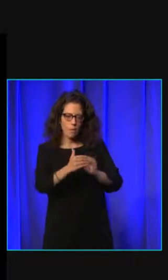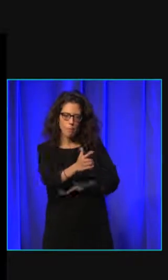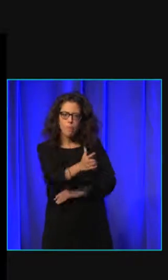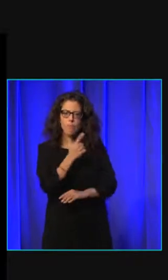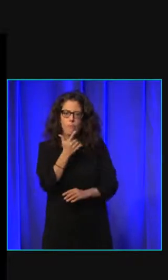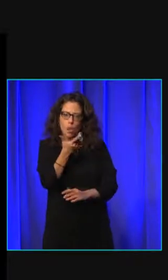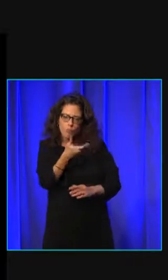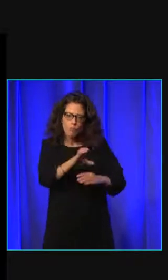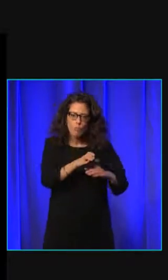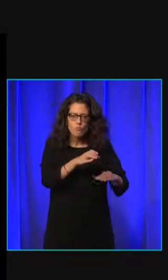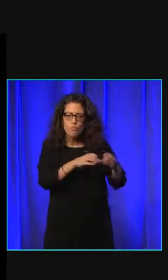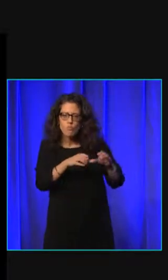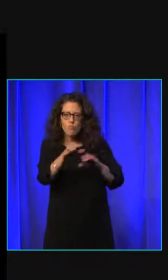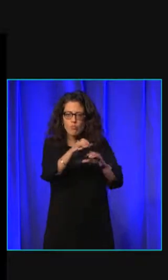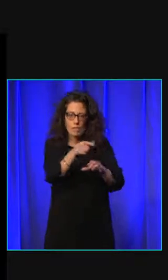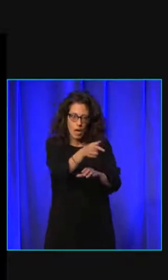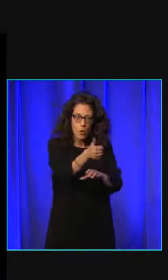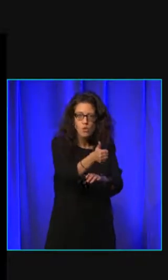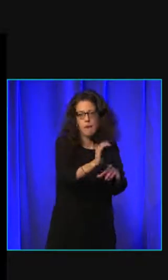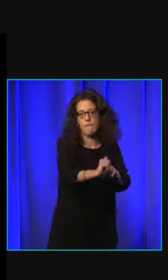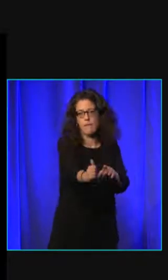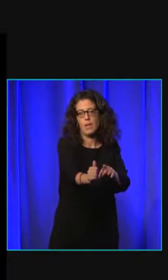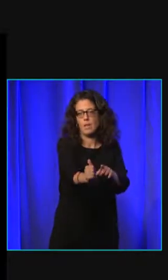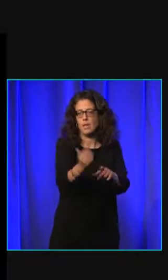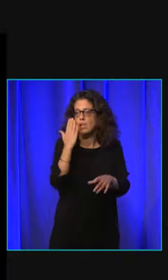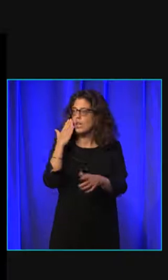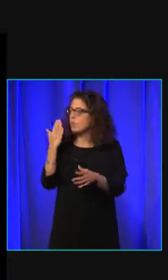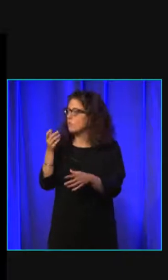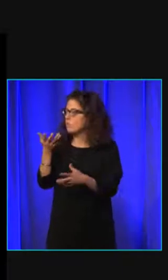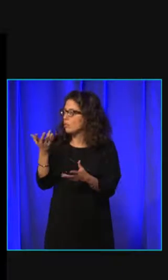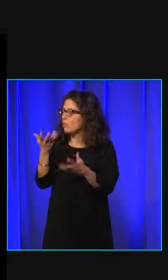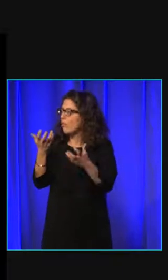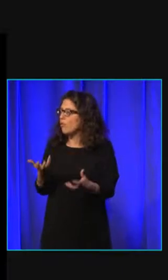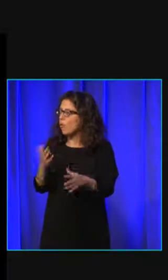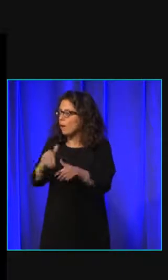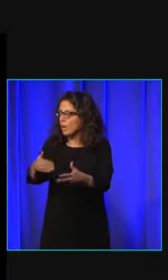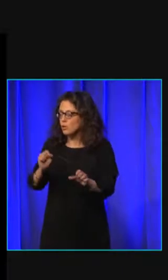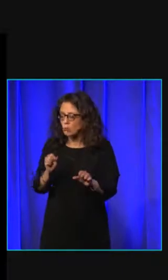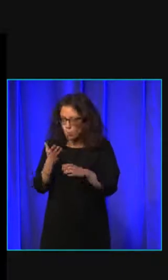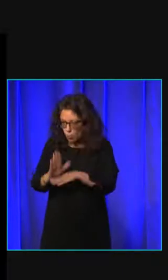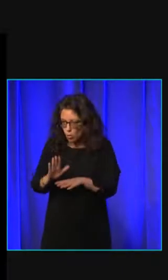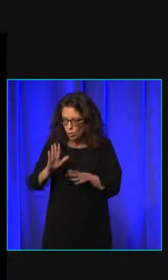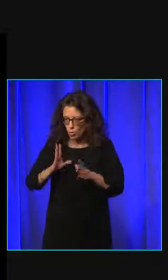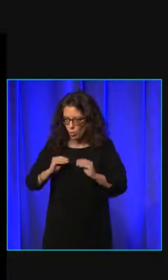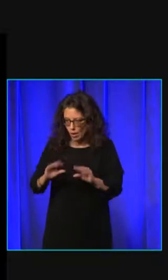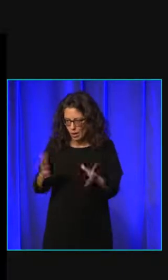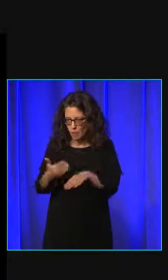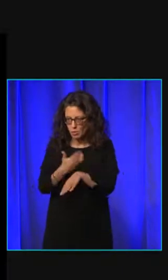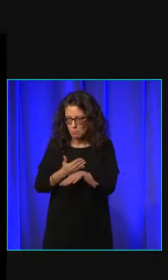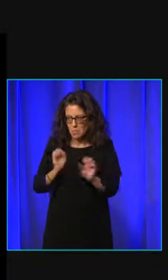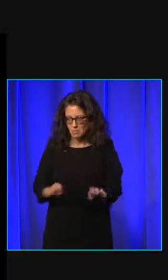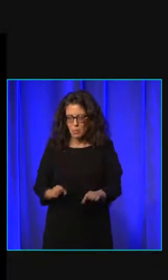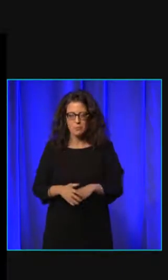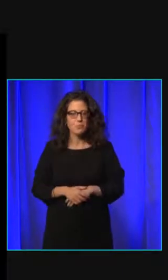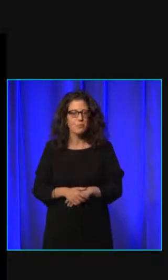ensemble. C'est lui qui fait. Si vous voulez, je pourrais vous expliquer. S'il y a des volontaires qui veulent venir, je vous montrerai comment ça se passe. Ensuite, pour